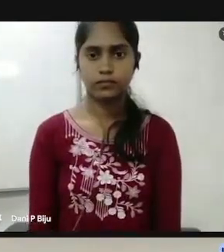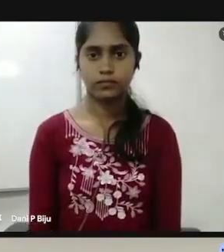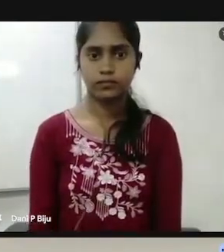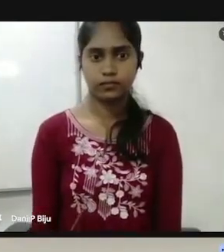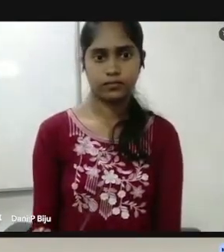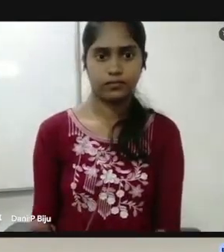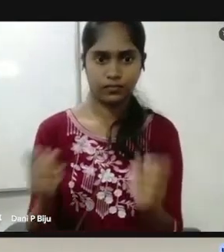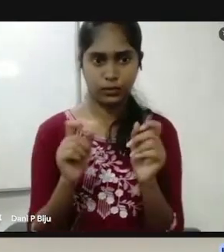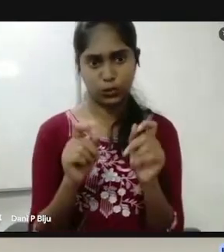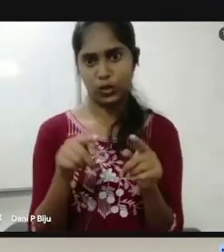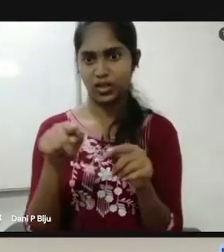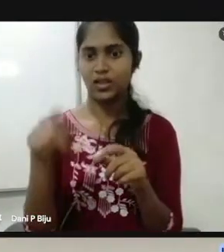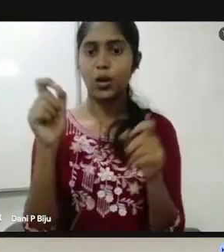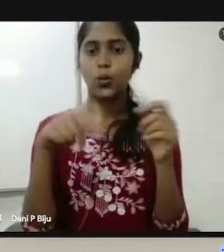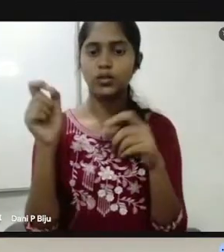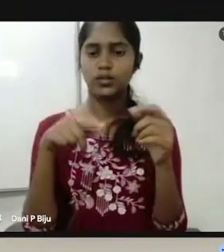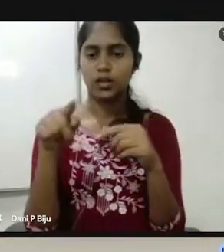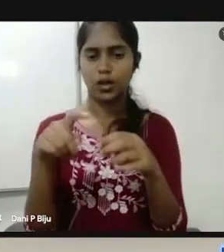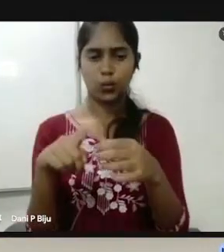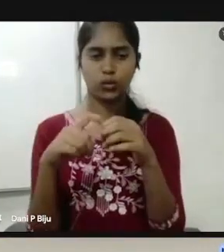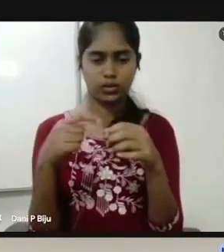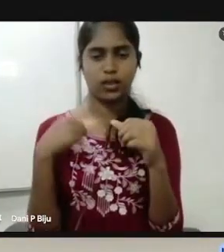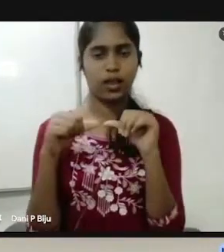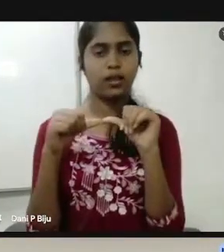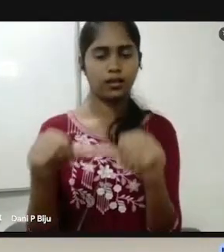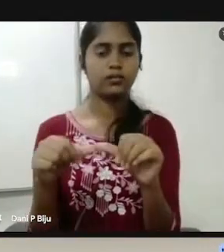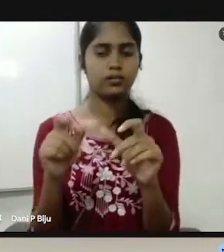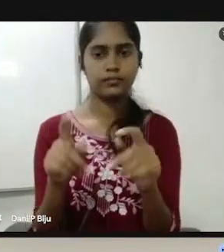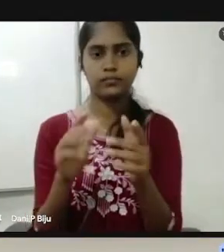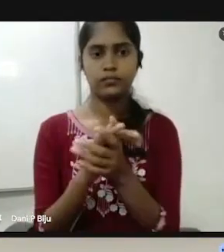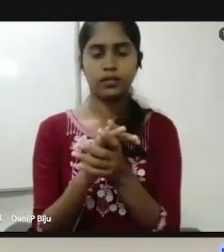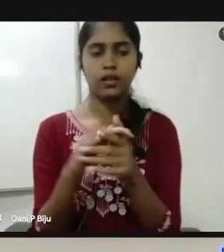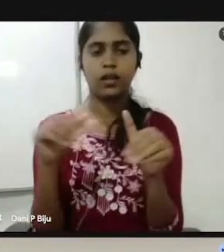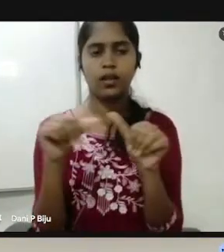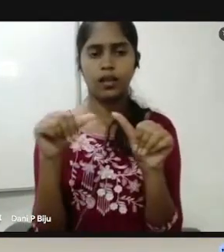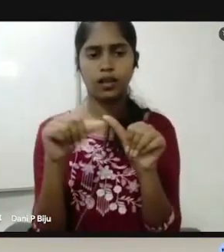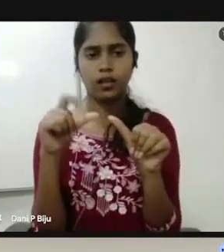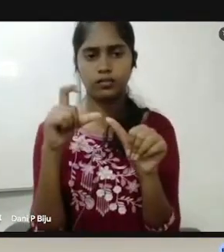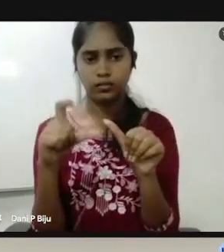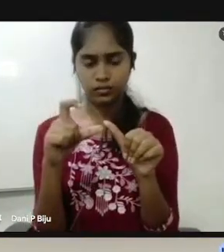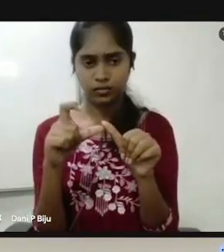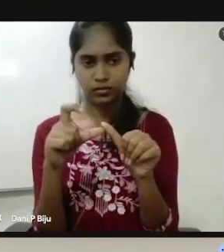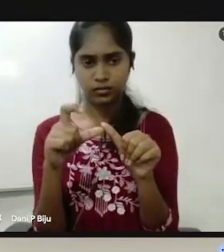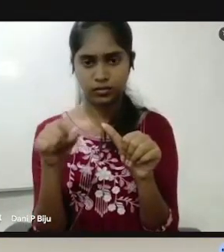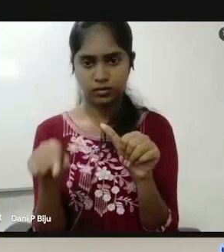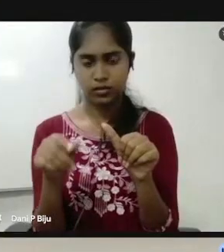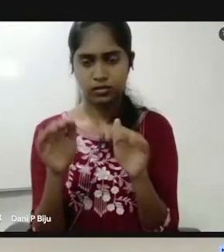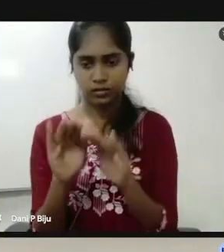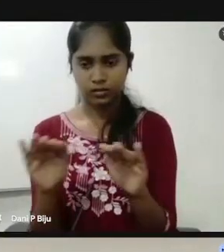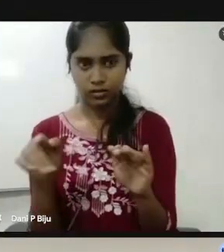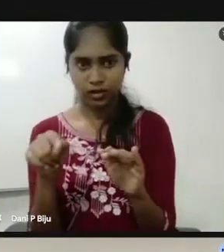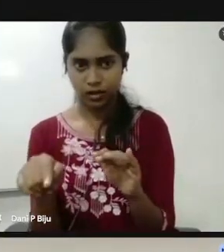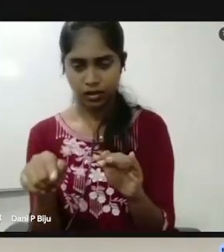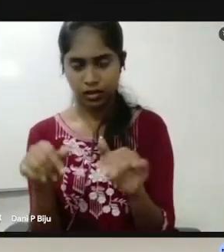ഞാൻ ചാറ്റ് ബോക്സിലെ ചോദ്യമാണ് ആൻസർ ചെയ്യുന്നത്. While implementing AAC for an autistic child, if the child says no, whether we need